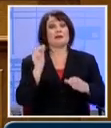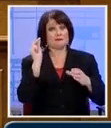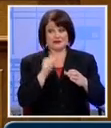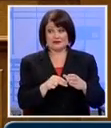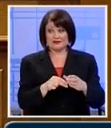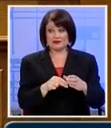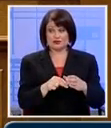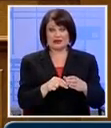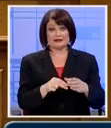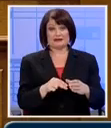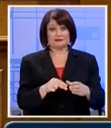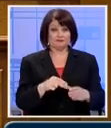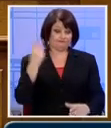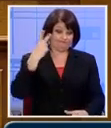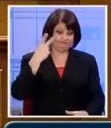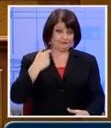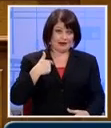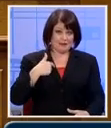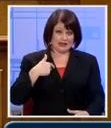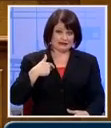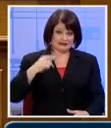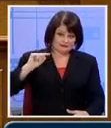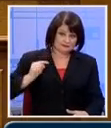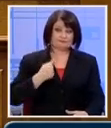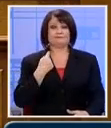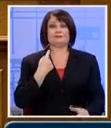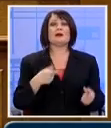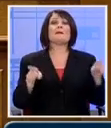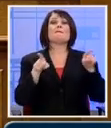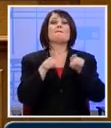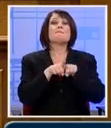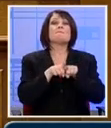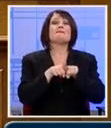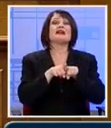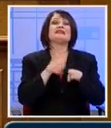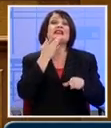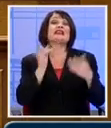Ψηφίζοντας εναντίον μας μαζί